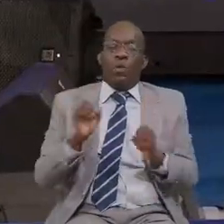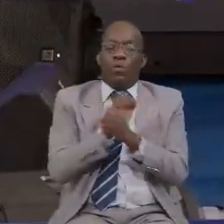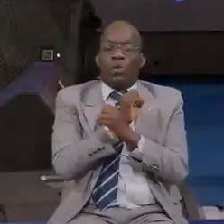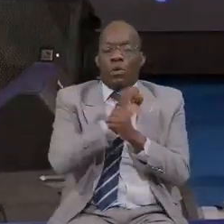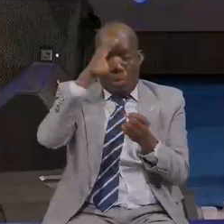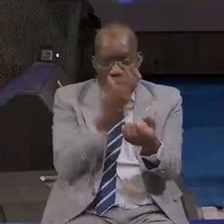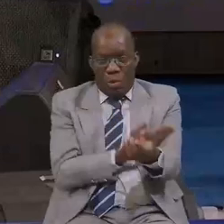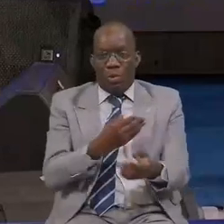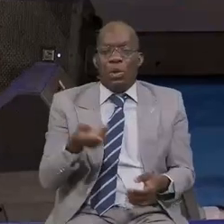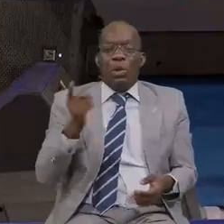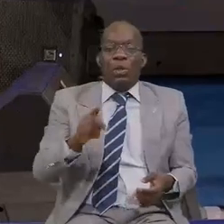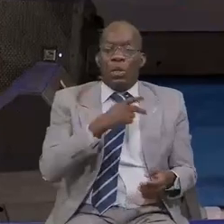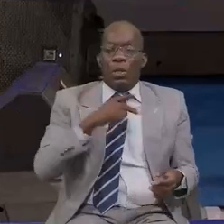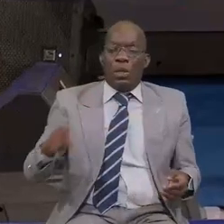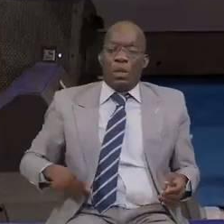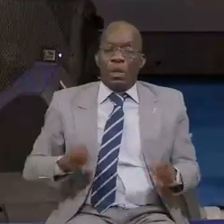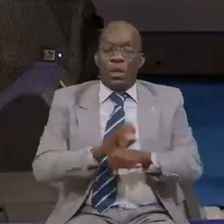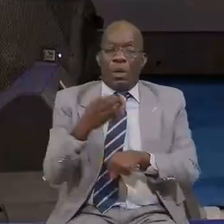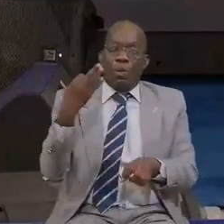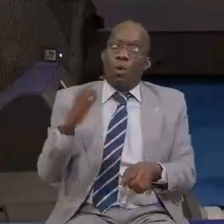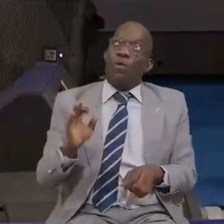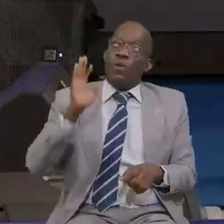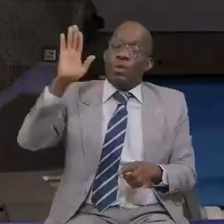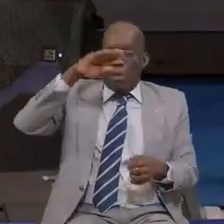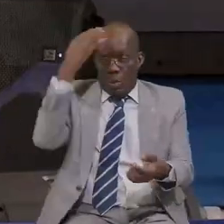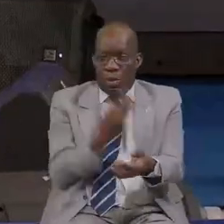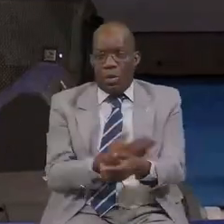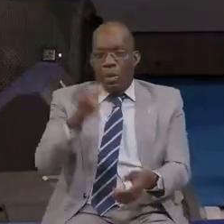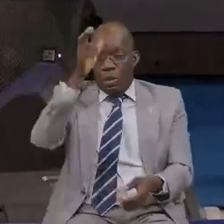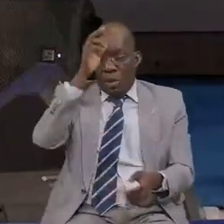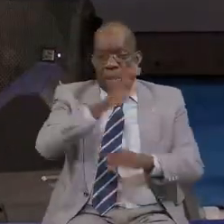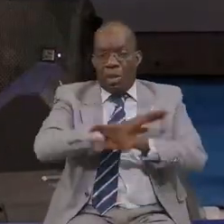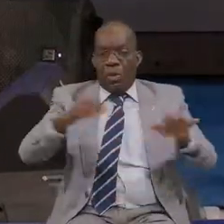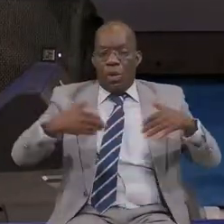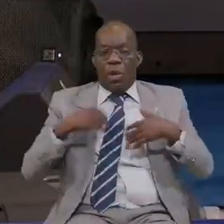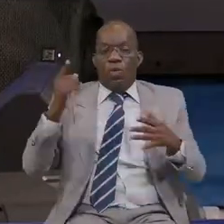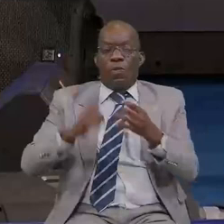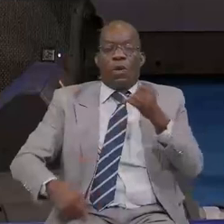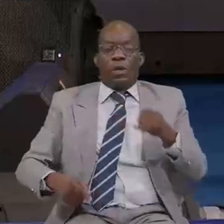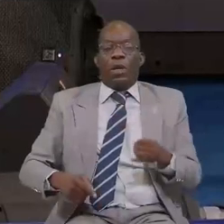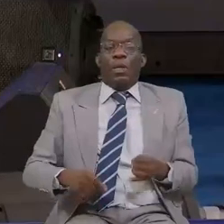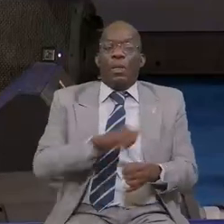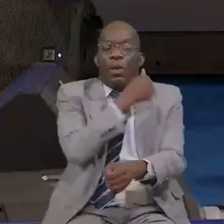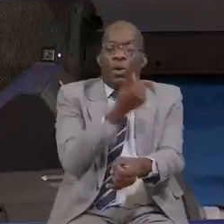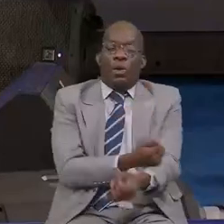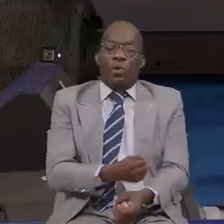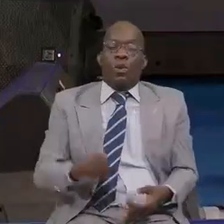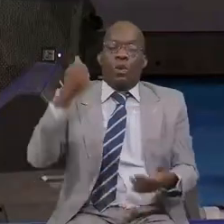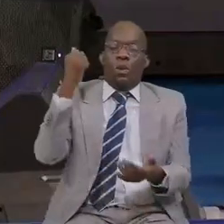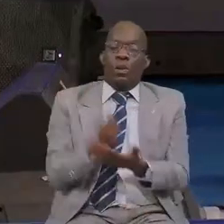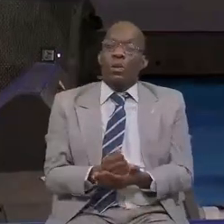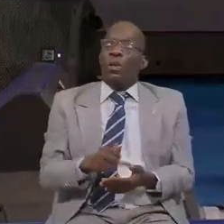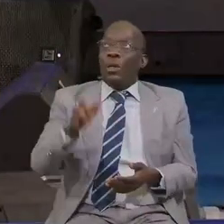Le royaume de son Fils d'amour, Satan n'a aucune autorité finale là-bas. Satan